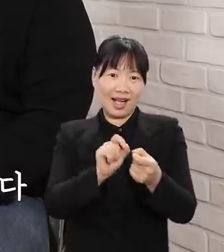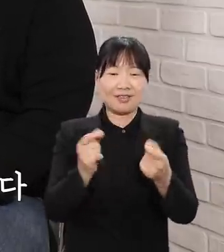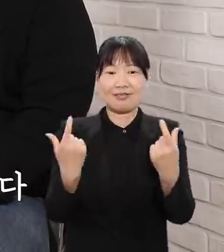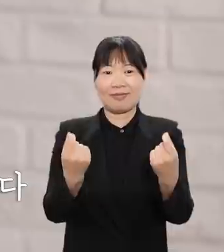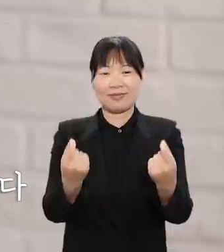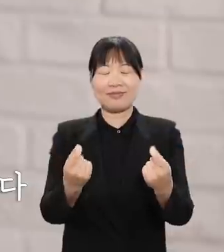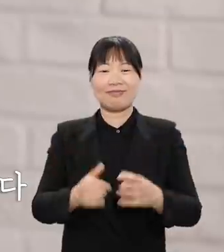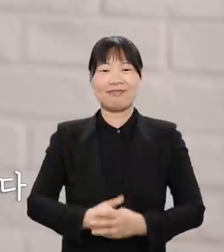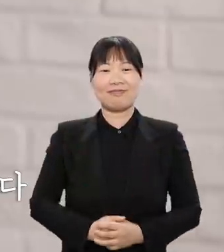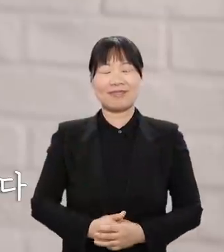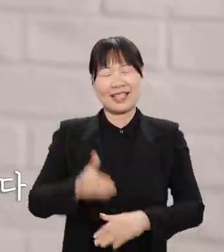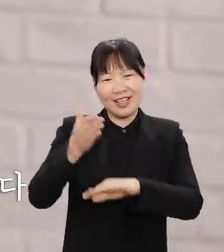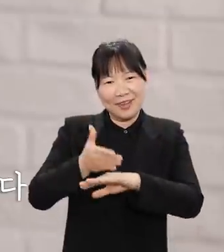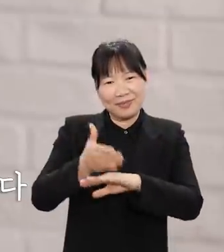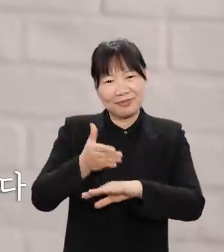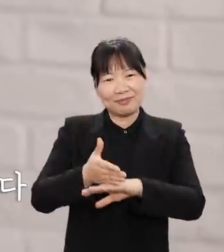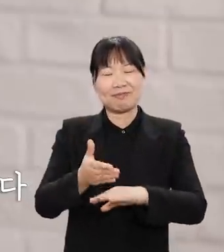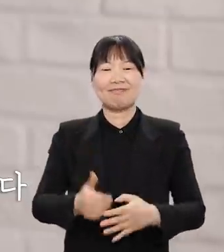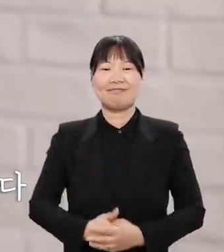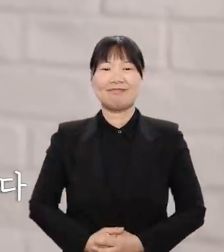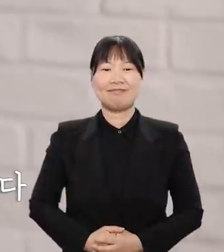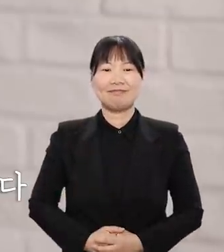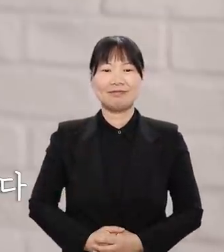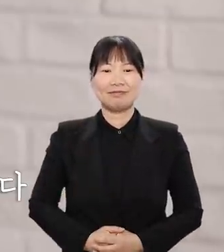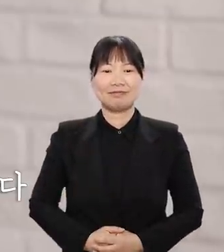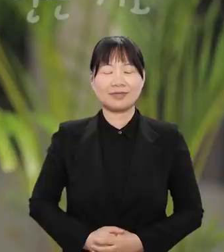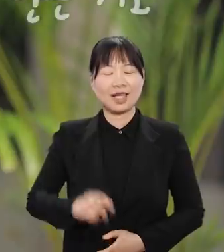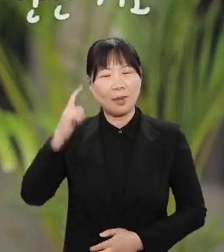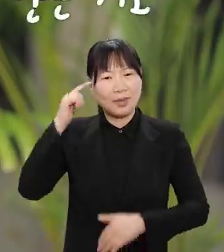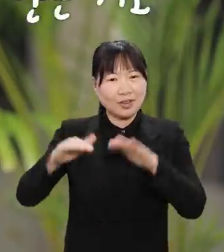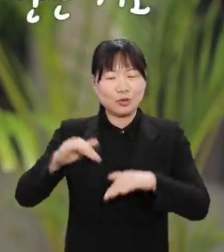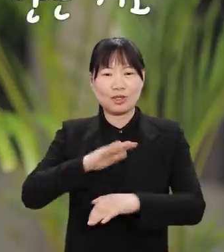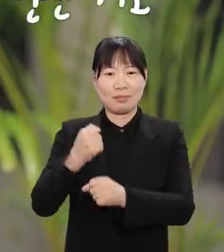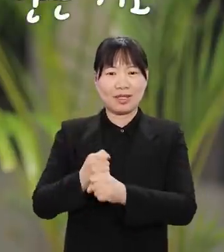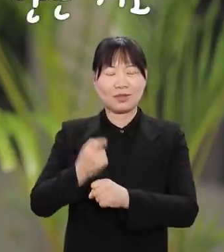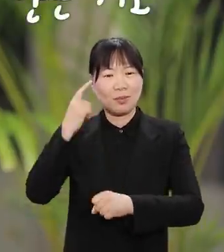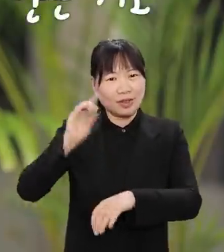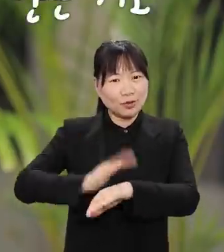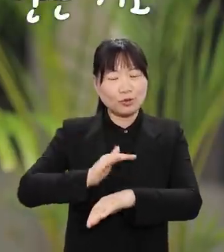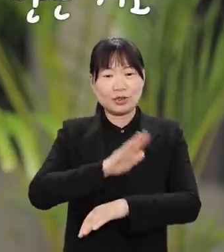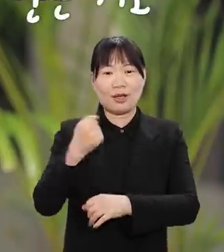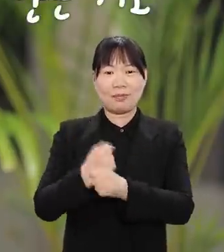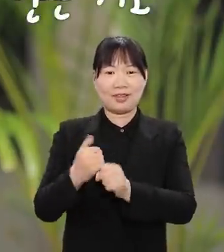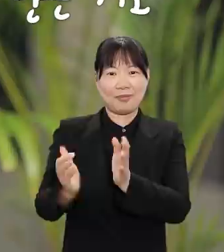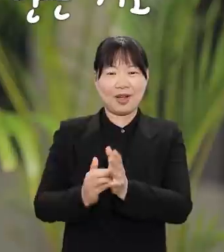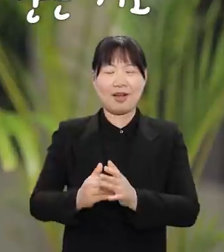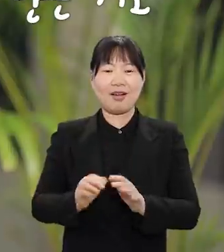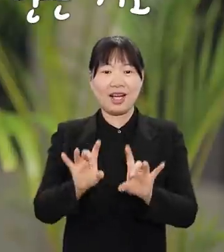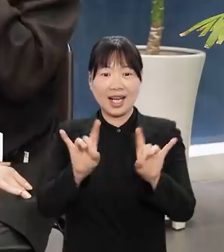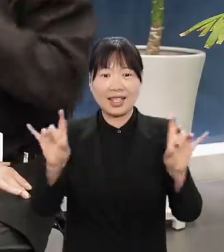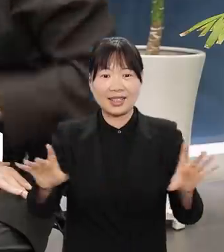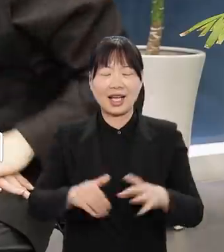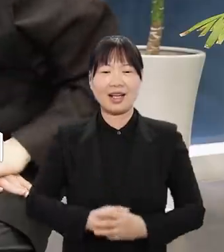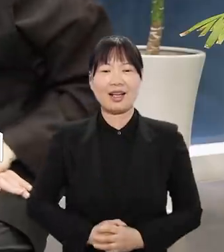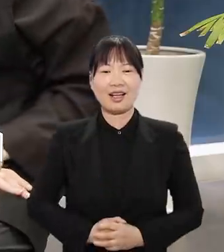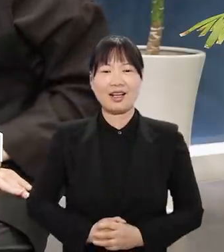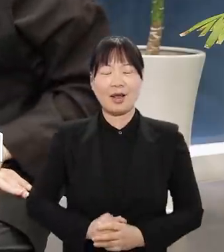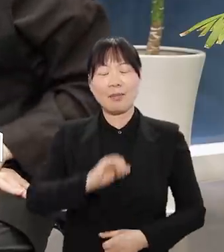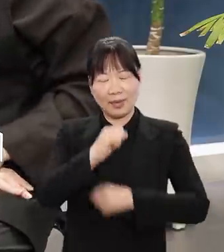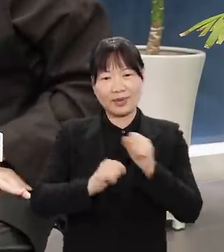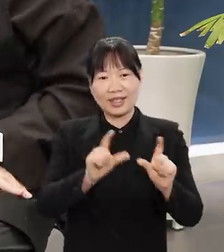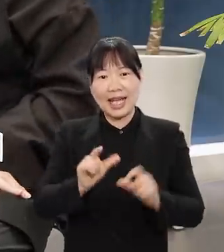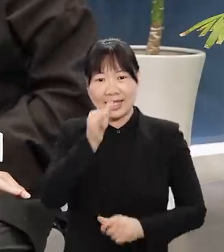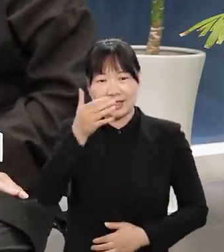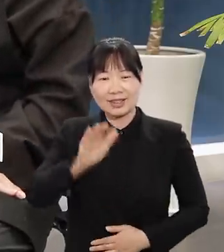더 다가간 것 같아서 감사한 생각이 듭니다. 편견도 우리가 만든 거고 오류도 우리가 만든 거고 각자대로 그냥